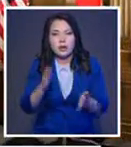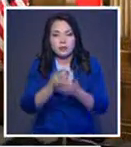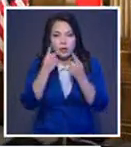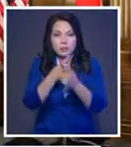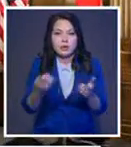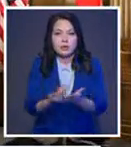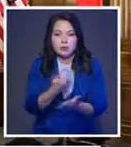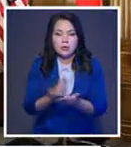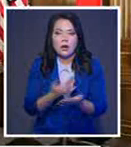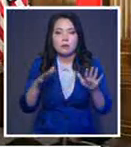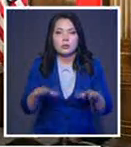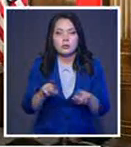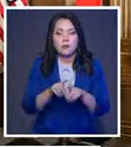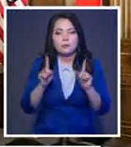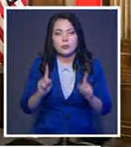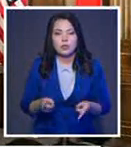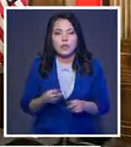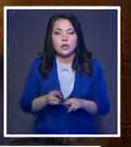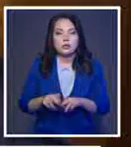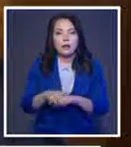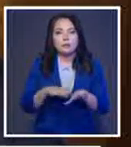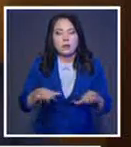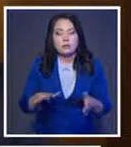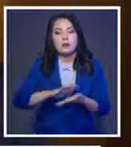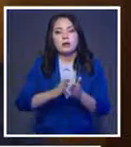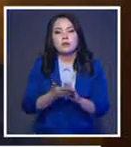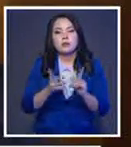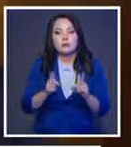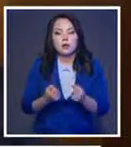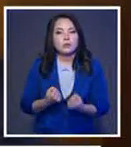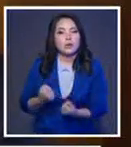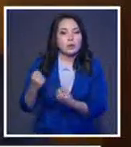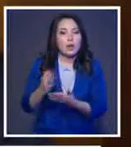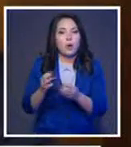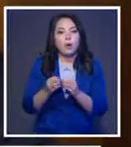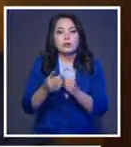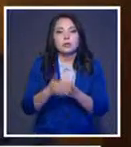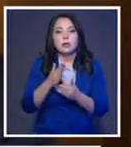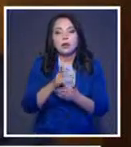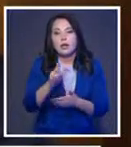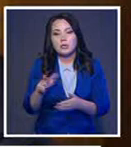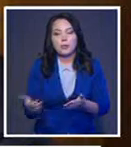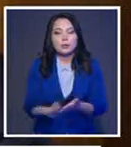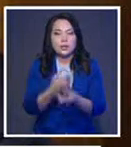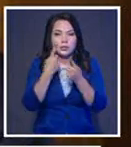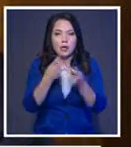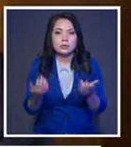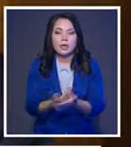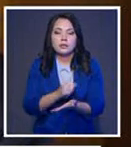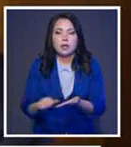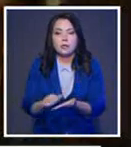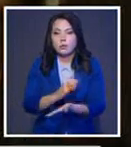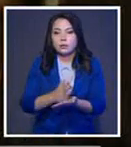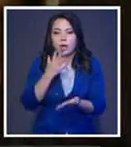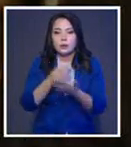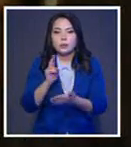Оның бұл сөзіне Абе қолдау білдірді. Кездесу барысында екі лидер солтүстік Кореяда ондаған адамға жаңа санкция жариялады. Айта кету керек, Ким Чен